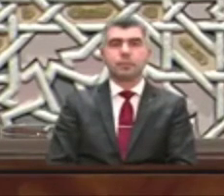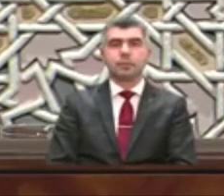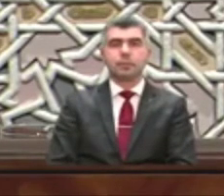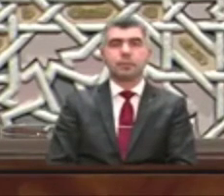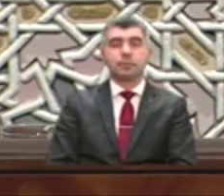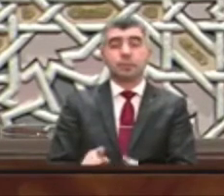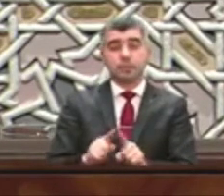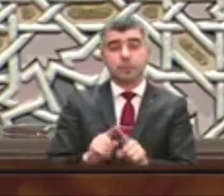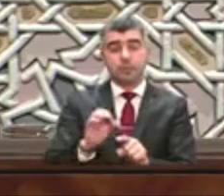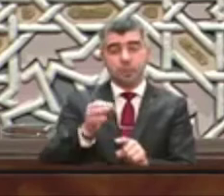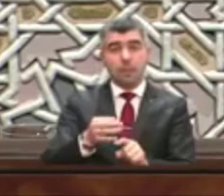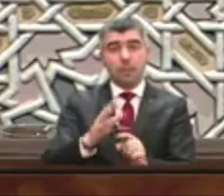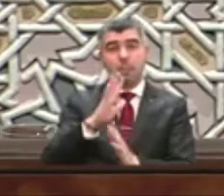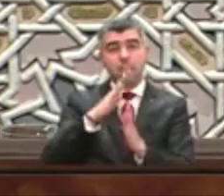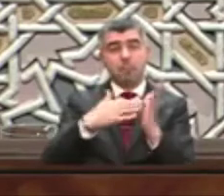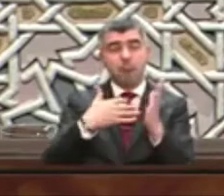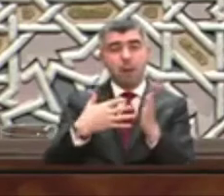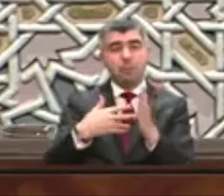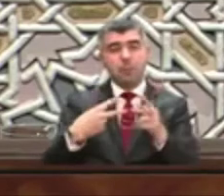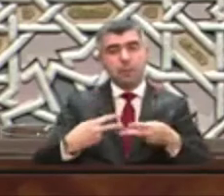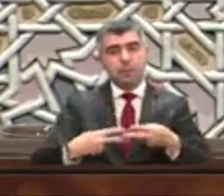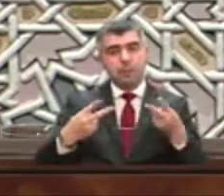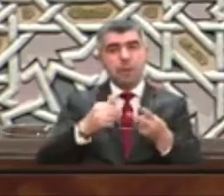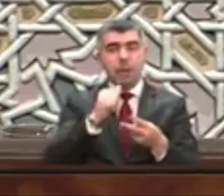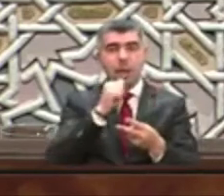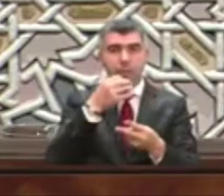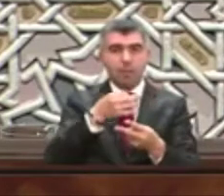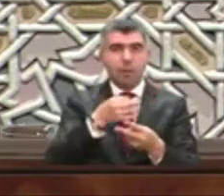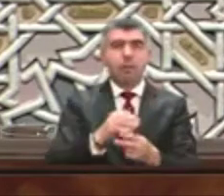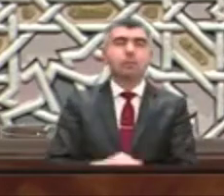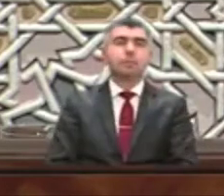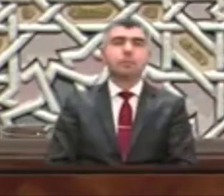وهو سؤال متعلق بتنزيل برنامج الوطني لتزويد بالماء الشرب